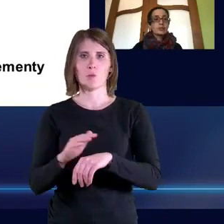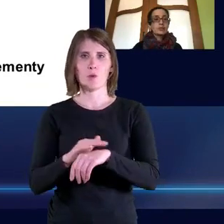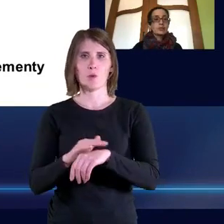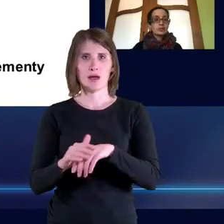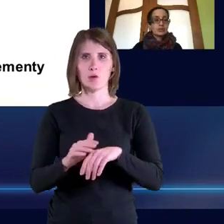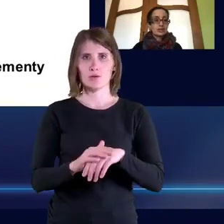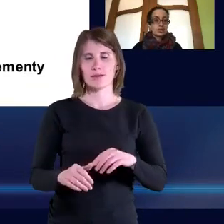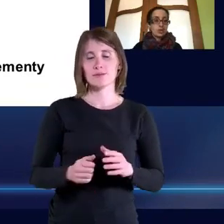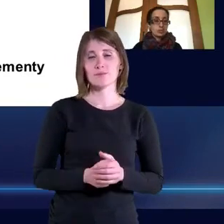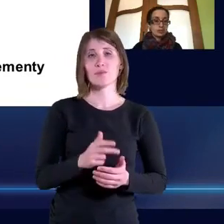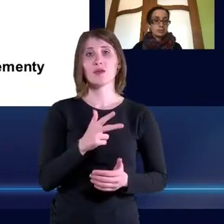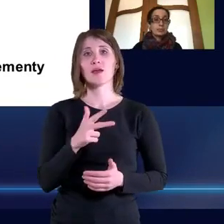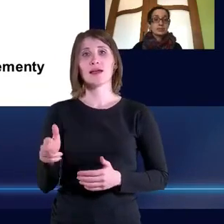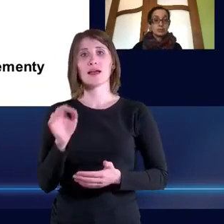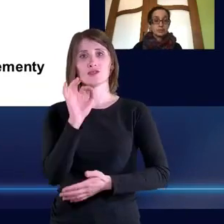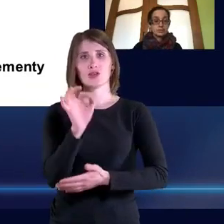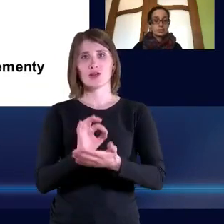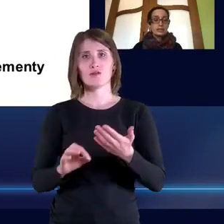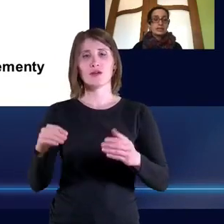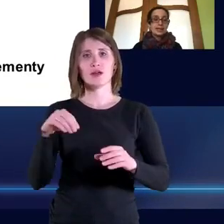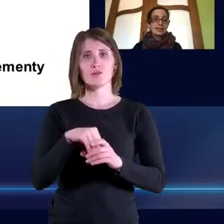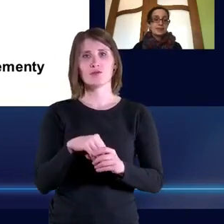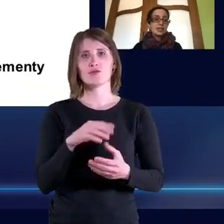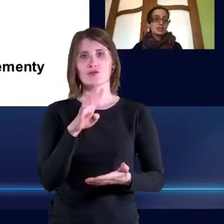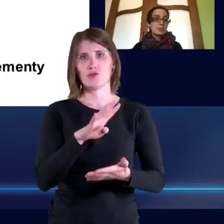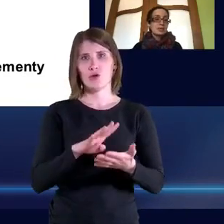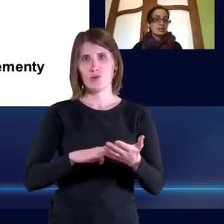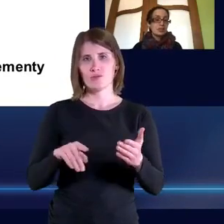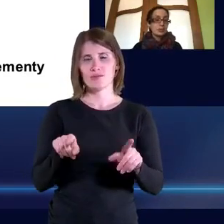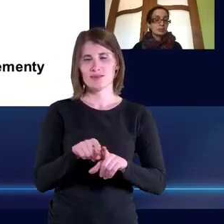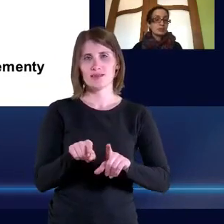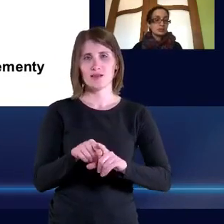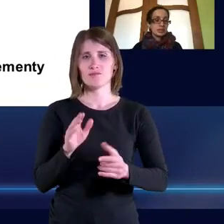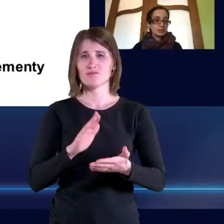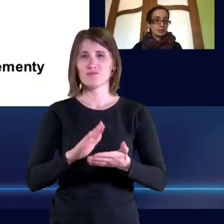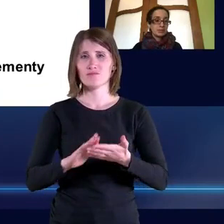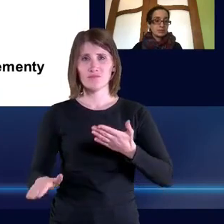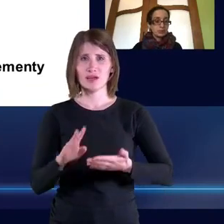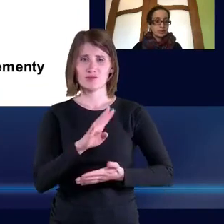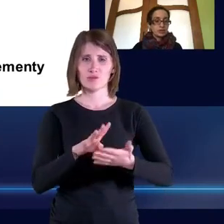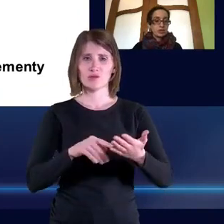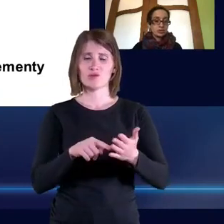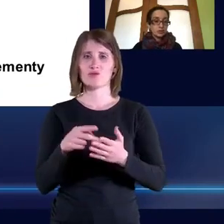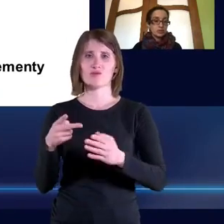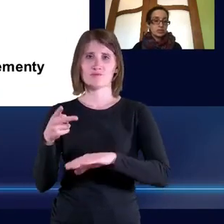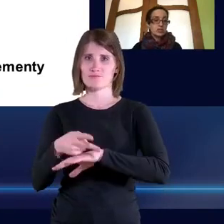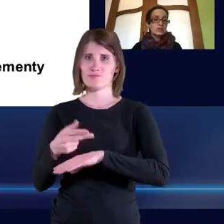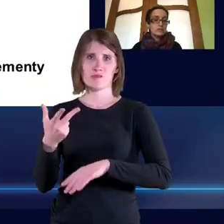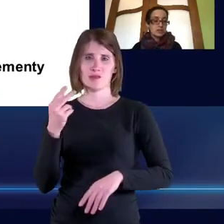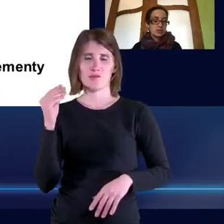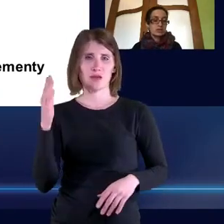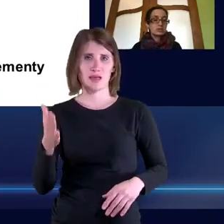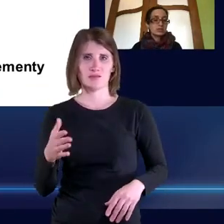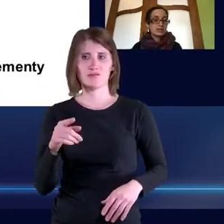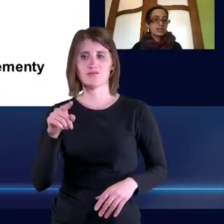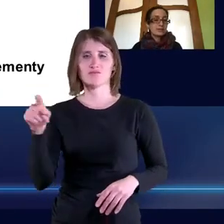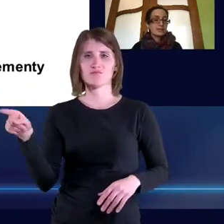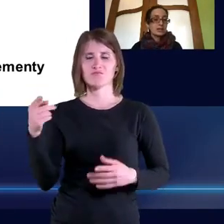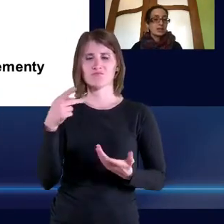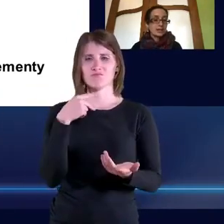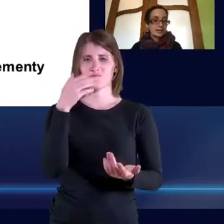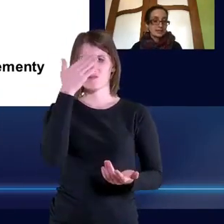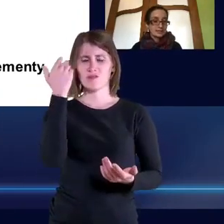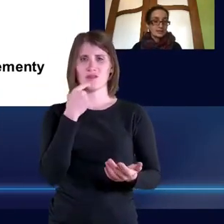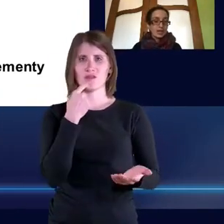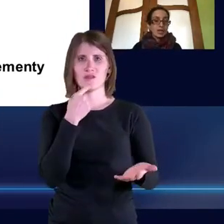grafika musi zawierać opis bez opisu ta grafika nie będzie w pełni dostępna ponieważ Odbiorca nie będzie wiedział co